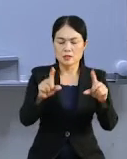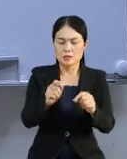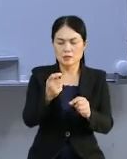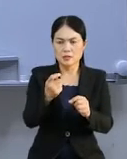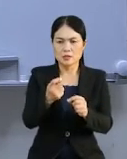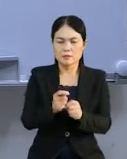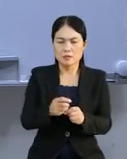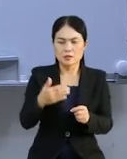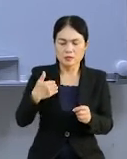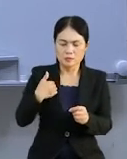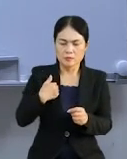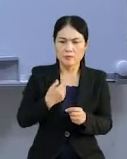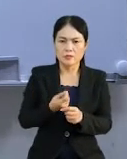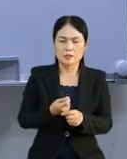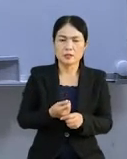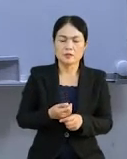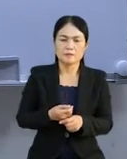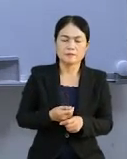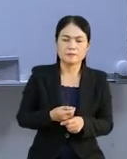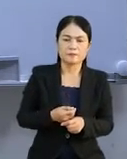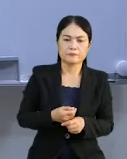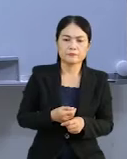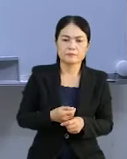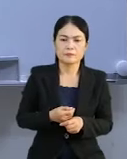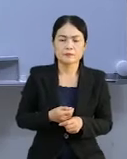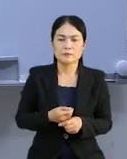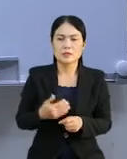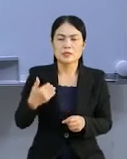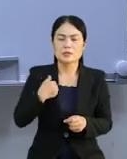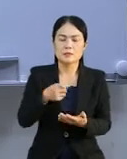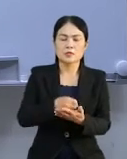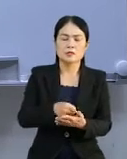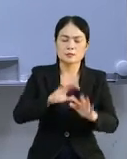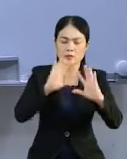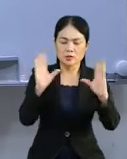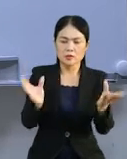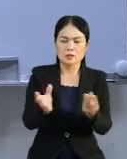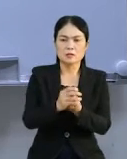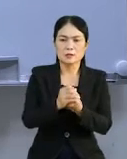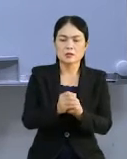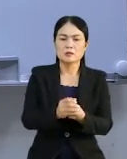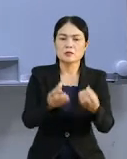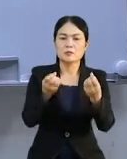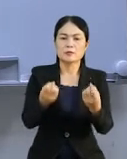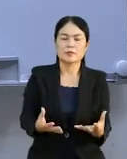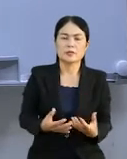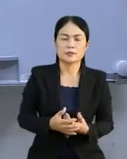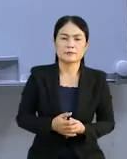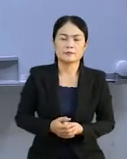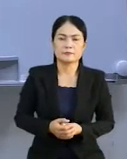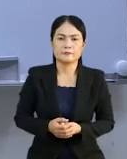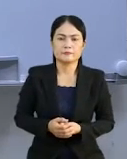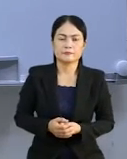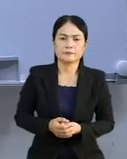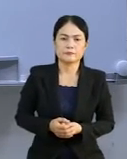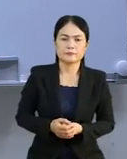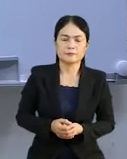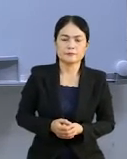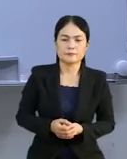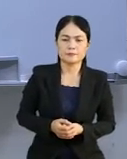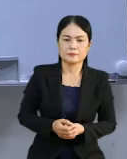nè vì miên đầm lấy xả rốc chùm nún con màn